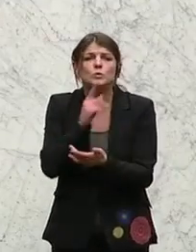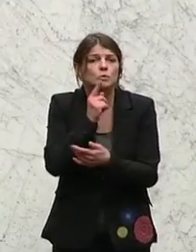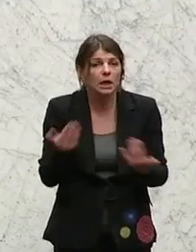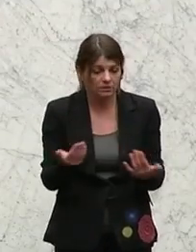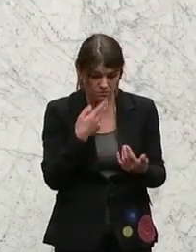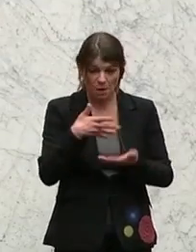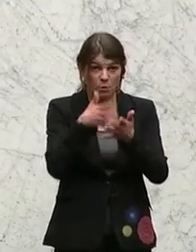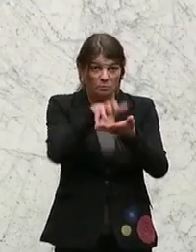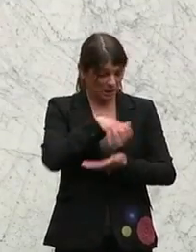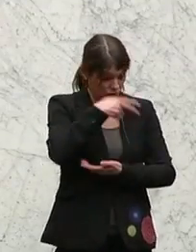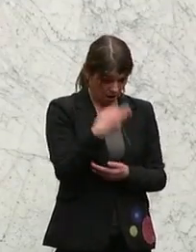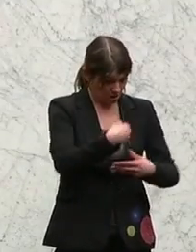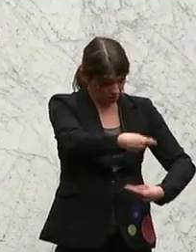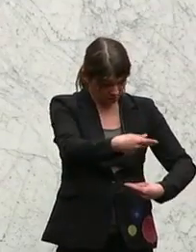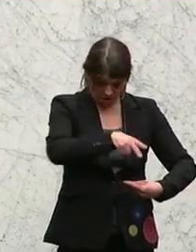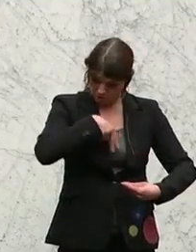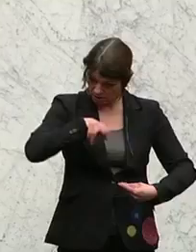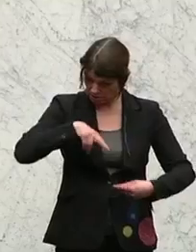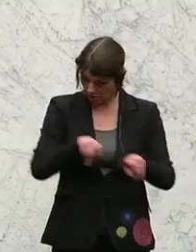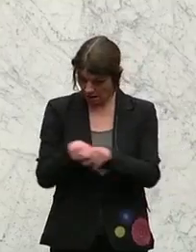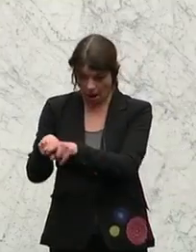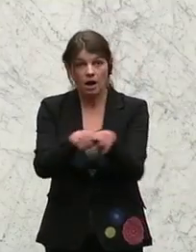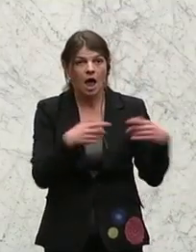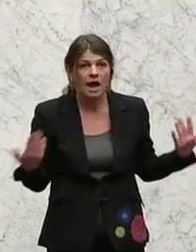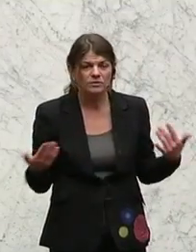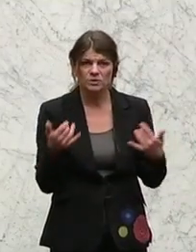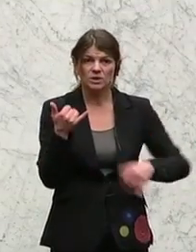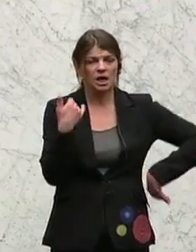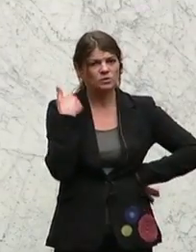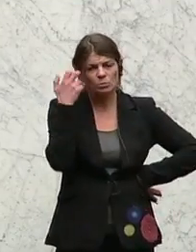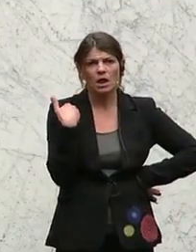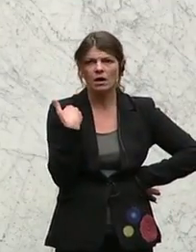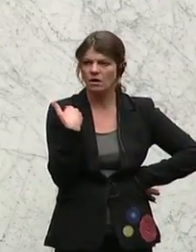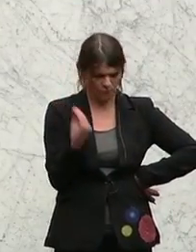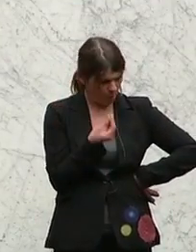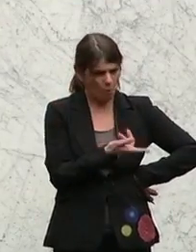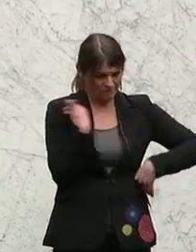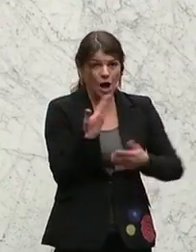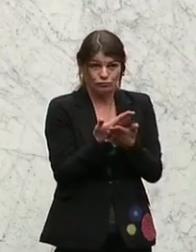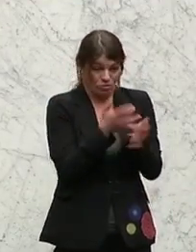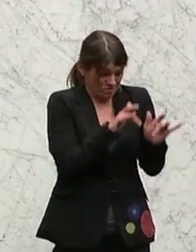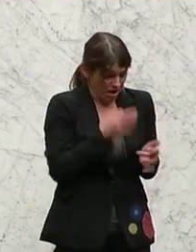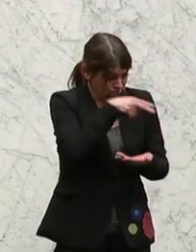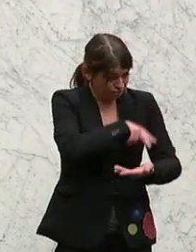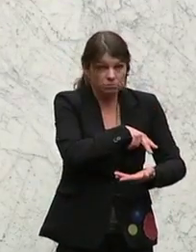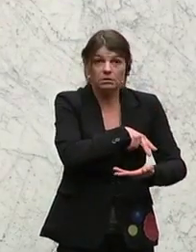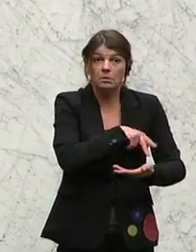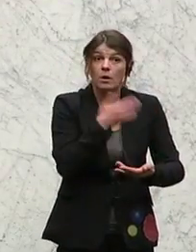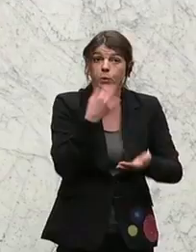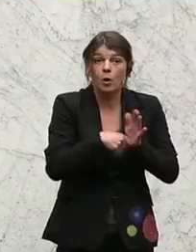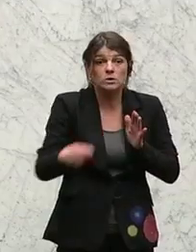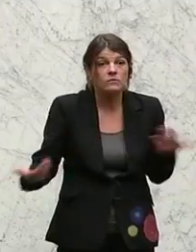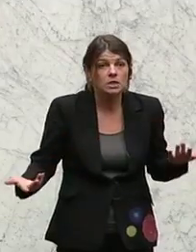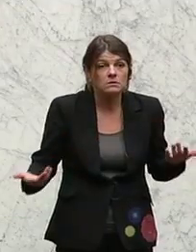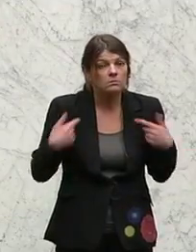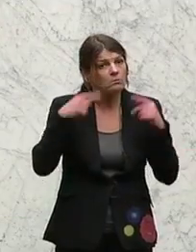jeder Prüfbericht ausgeschaut. So, und jetzt stellt sich die Frage, warum sind keine Konsequenzen gezogen worden? Und das ist